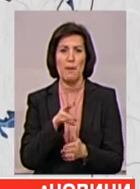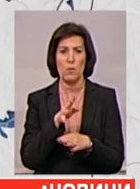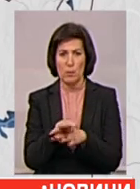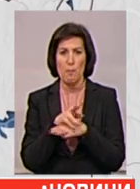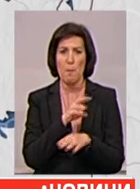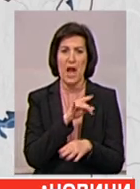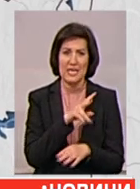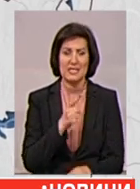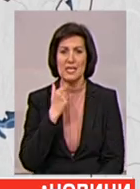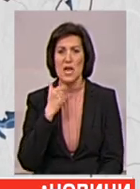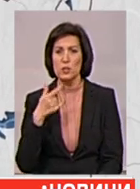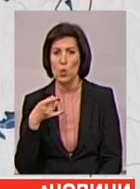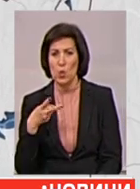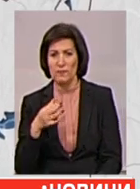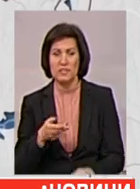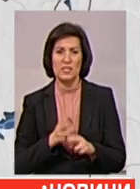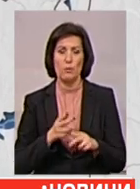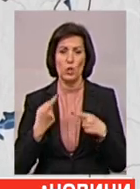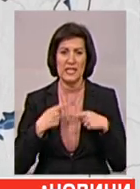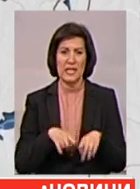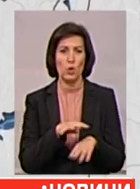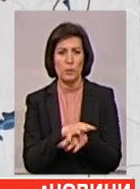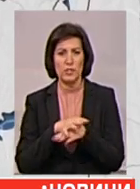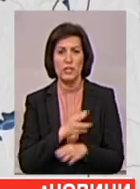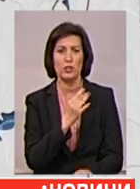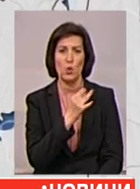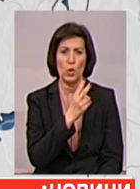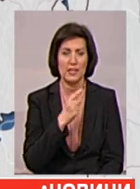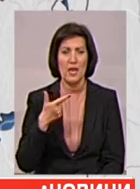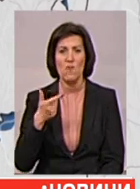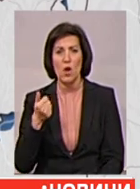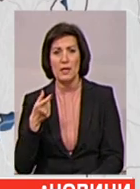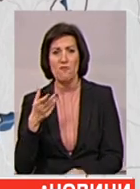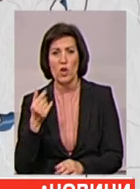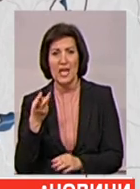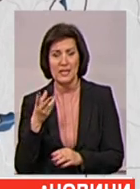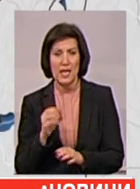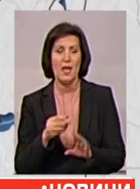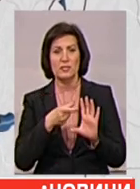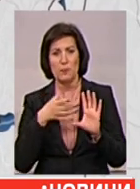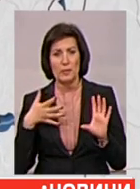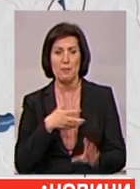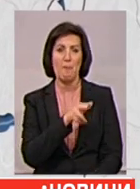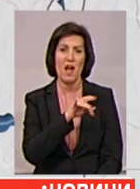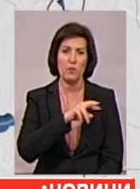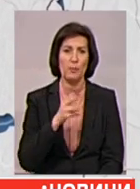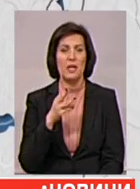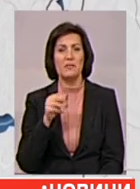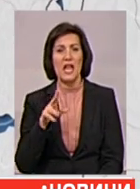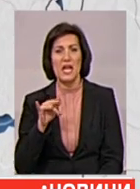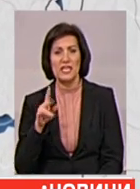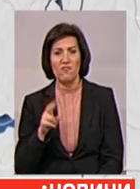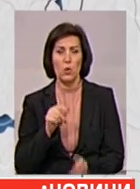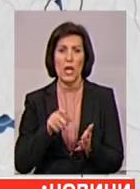та Красногорівці. Із бронетехніки обстрілювали Широкине, Водяне з гранатометів, Павлопілі та Лаківку. На Луганщині з